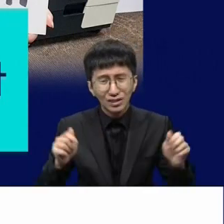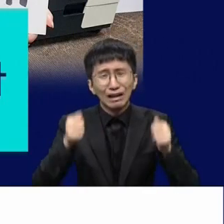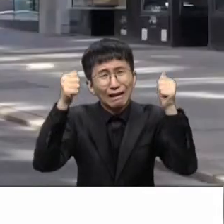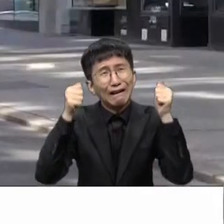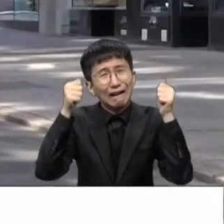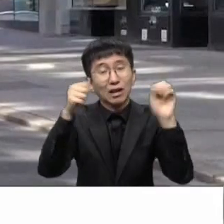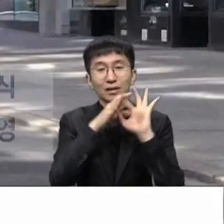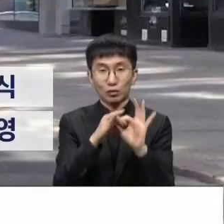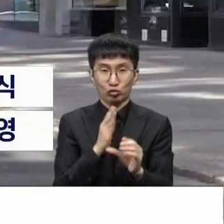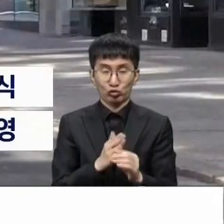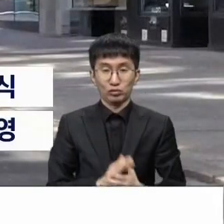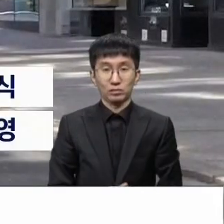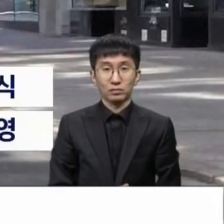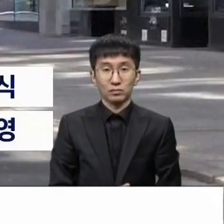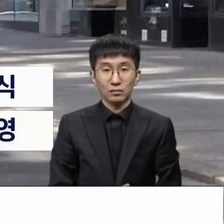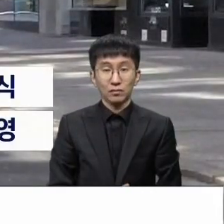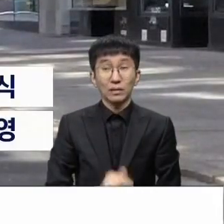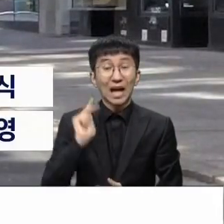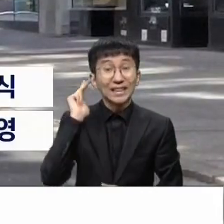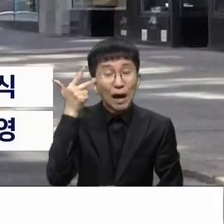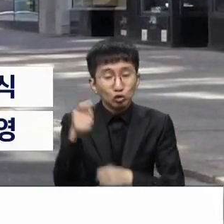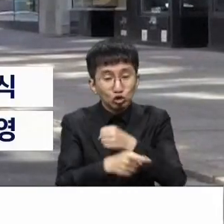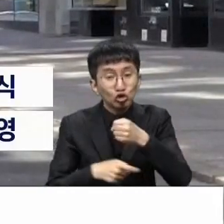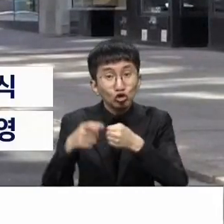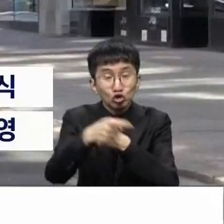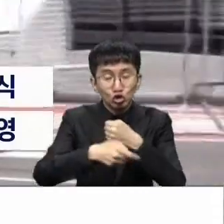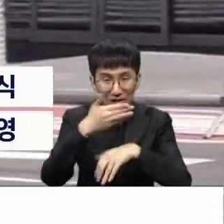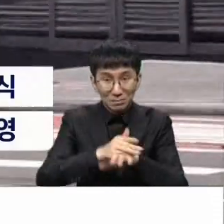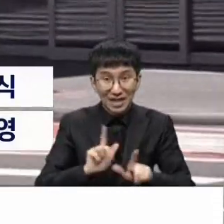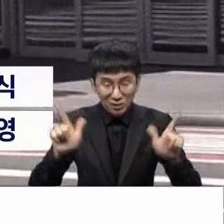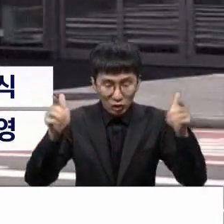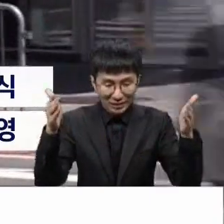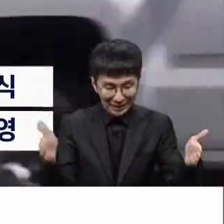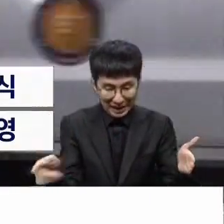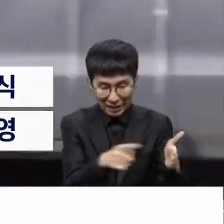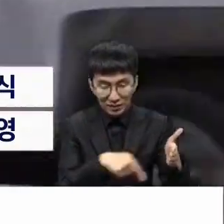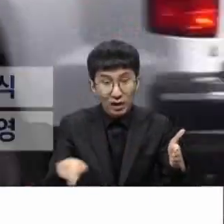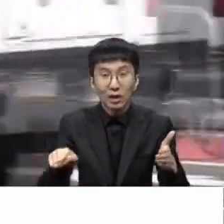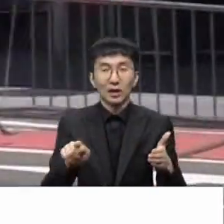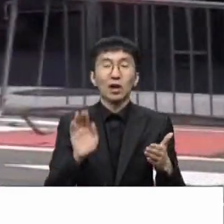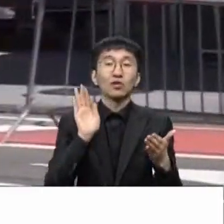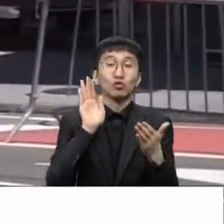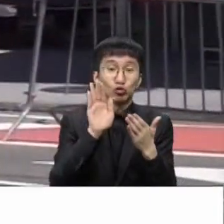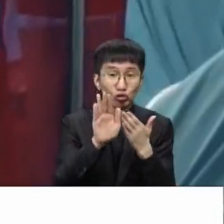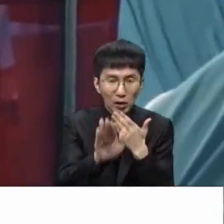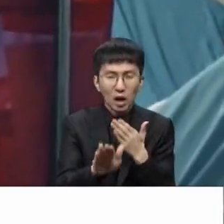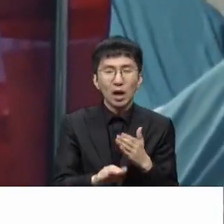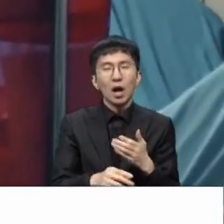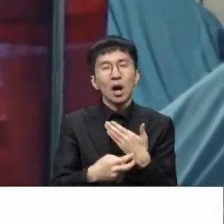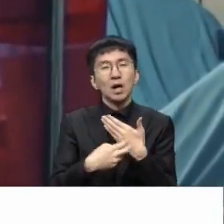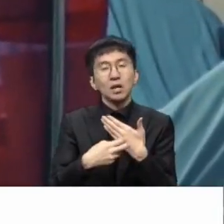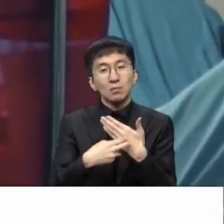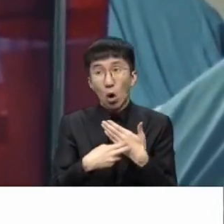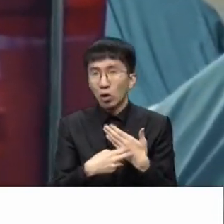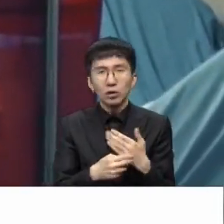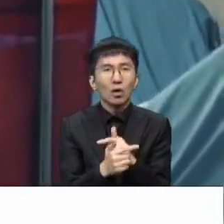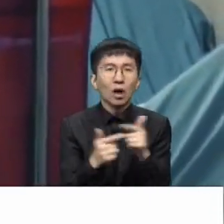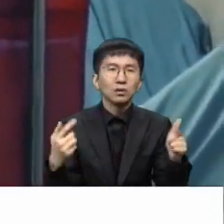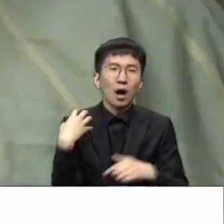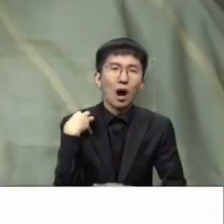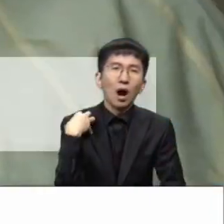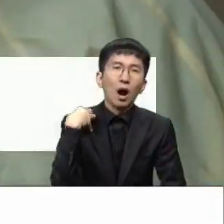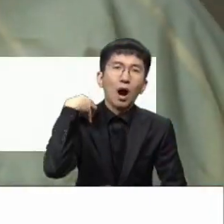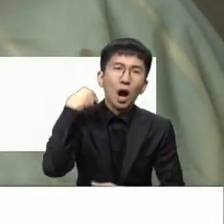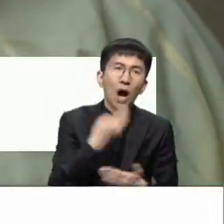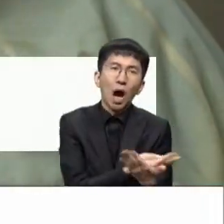이르렀습니다. 다음 주 추수감사절 연휴를 거치면서 의료 시스템이 붕괴할 거라는 말이 나옵니다.